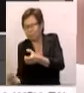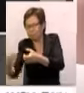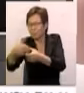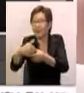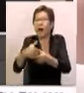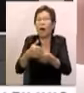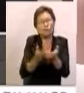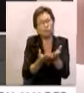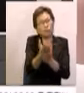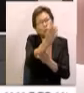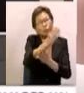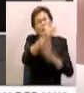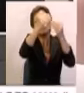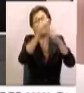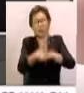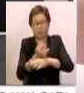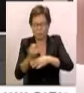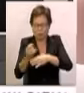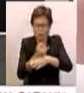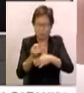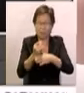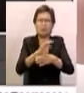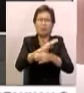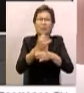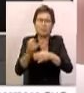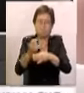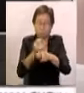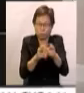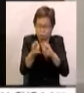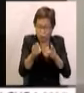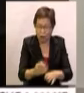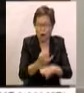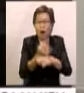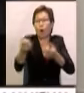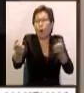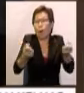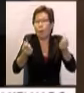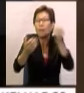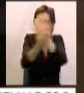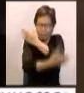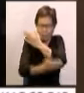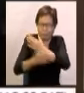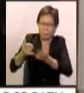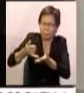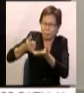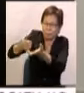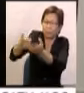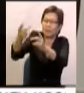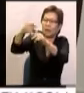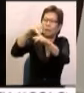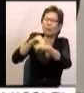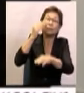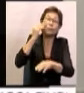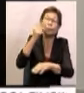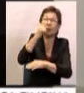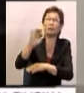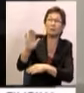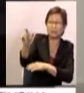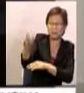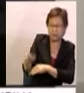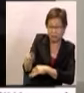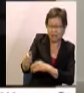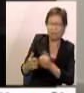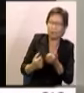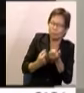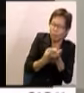dan menjadi pemain utama dalam industri otomotif negara. Penganugerahan ini diberi kepada Tun atas sumbangan beliau dalam